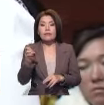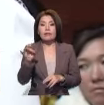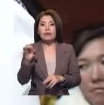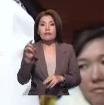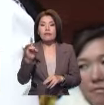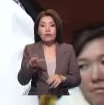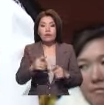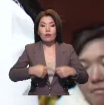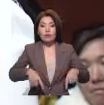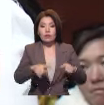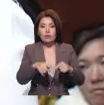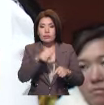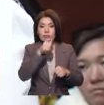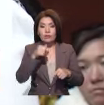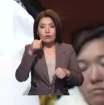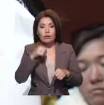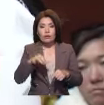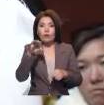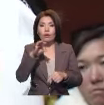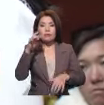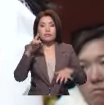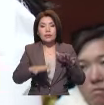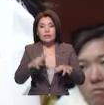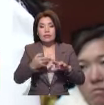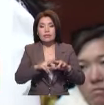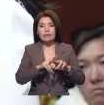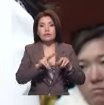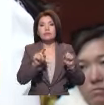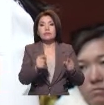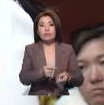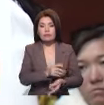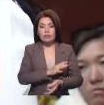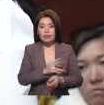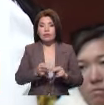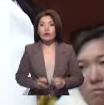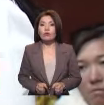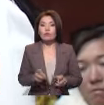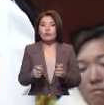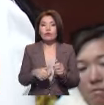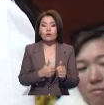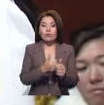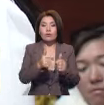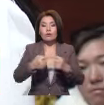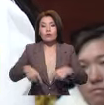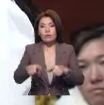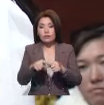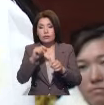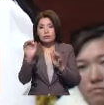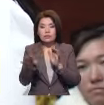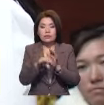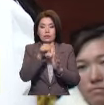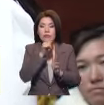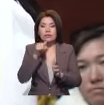тергеу органдарынан жасырынуы мүмкін деген күдікпен тергеу изоляторында ұстап отыр. Қылмыстық қудалау органдарынан жасырынуы әрекетіне